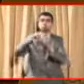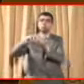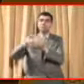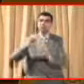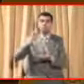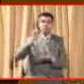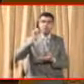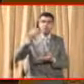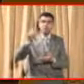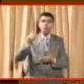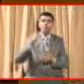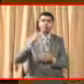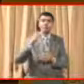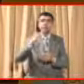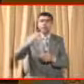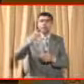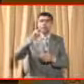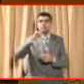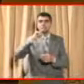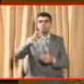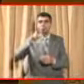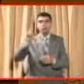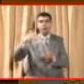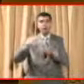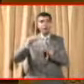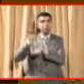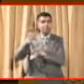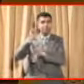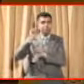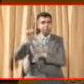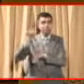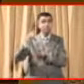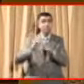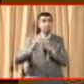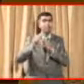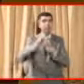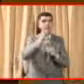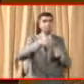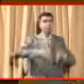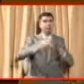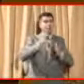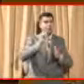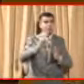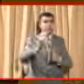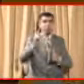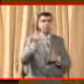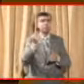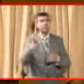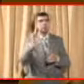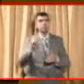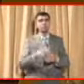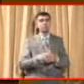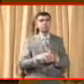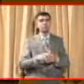إقليم زاكورة وبعض المناطق النائية اللي تتعاني من مشكل ديال الماء الصالح للشرب، وبغينا المراقبة والجودة ديال هذا الماء. الناس دابا تيمشيو